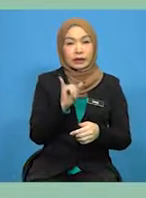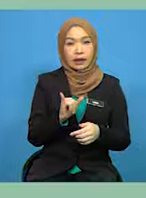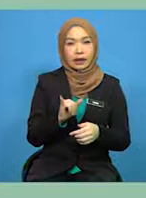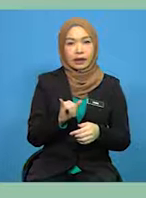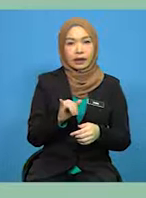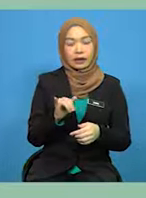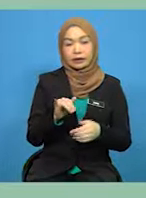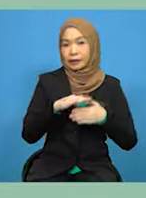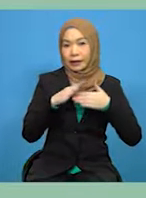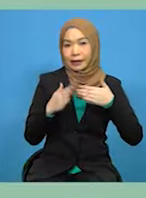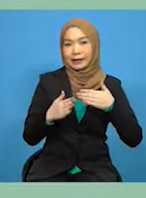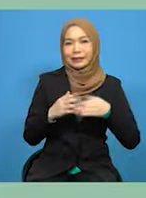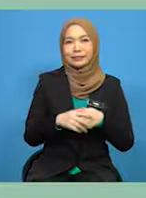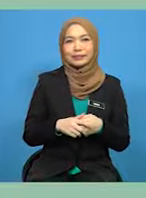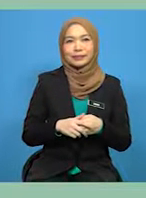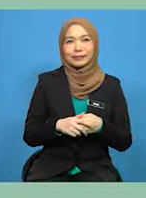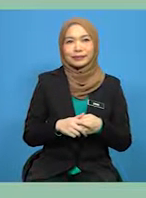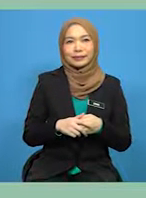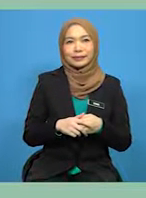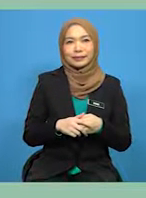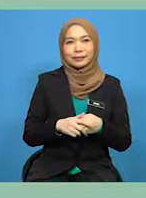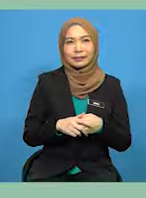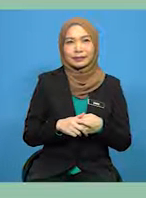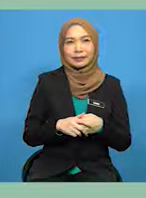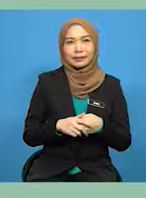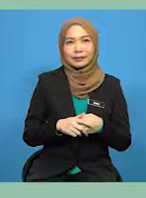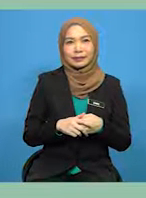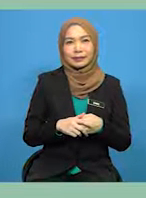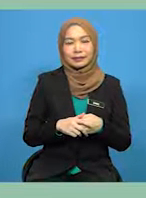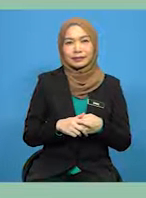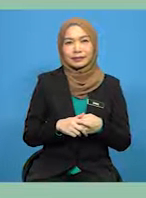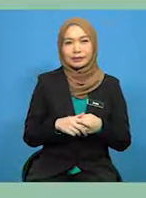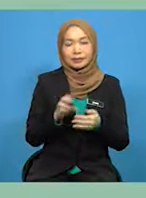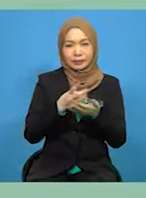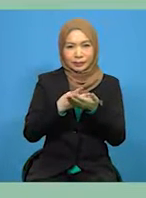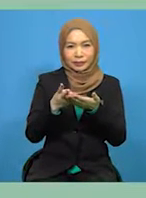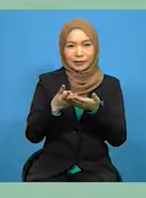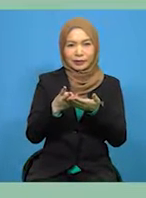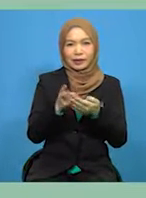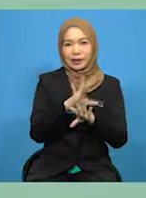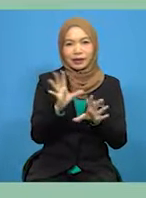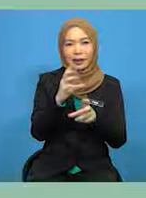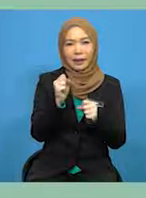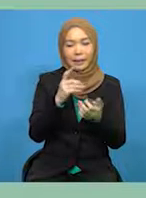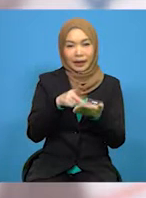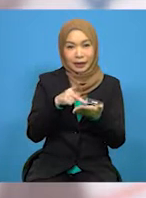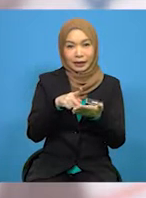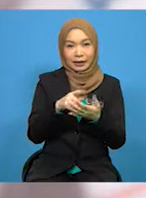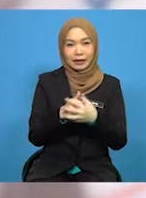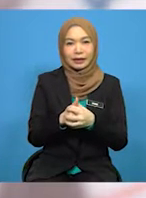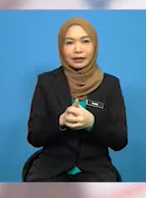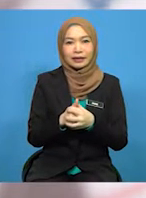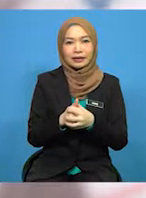terakhir. Masalah upah bukan wang tidak diambil kira.